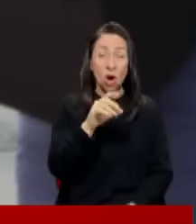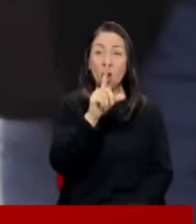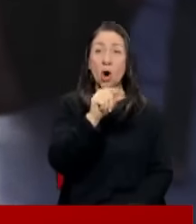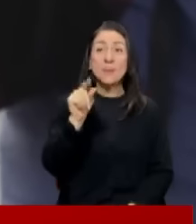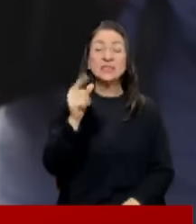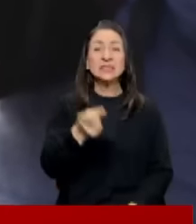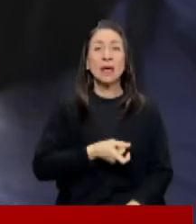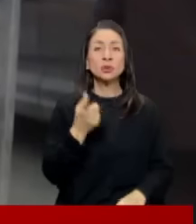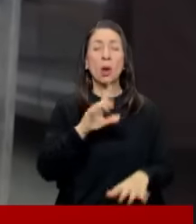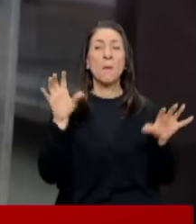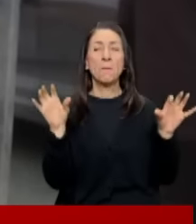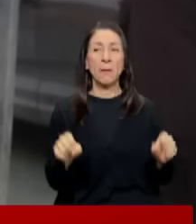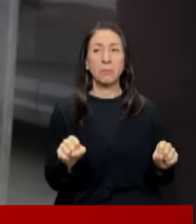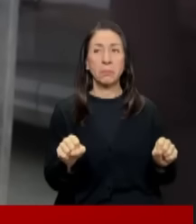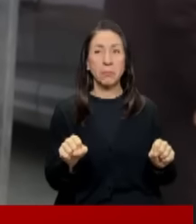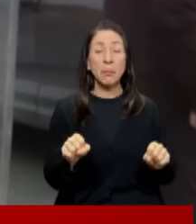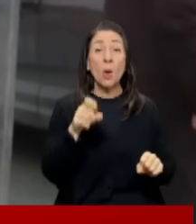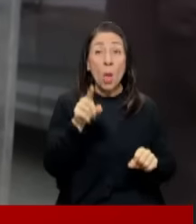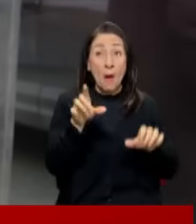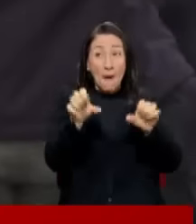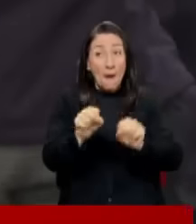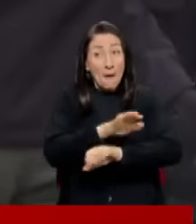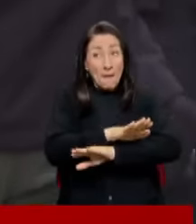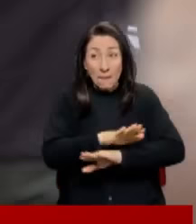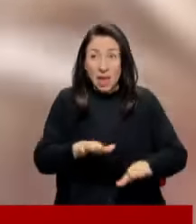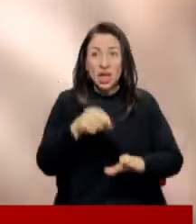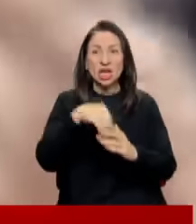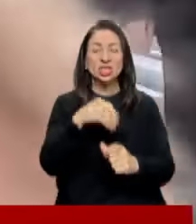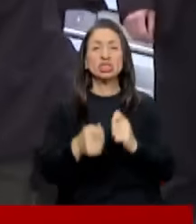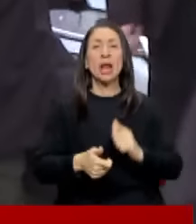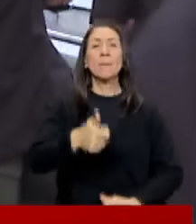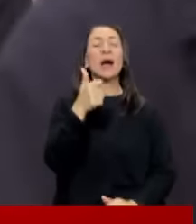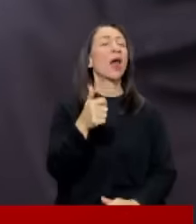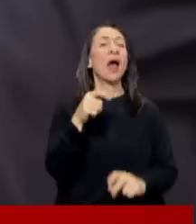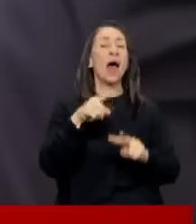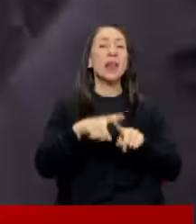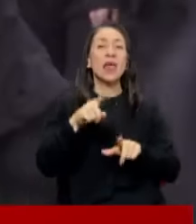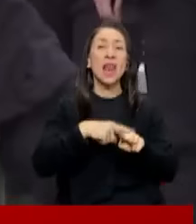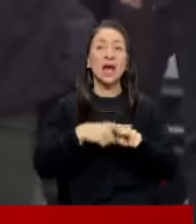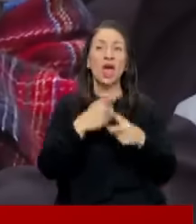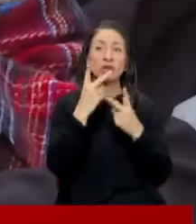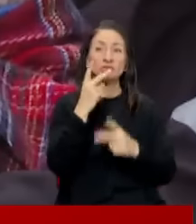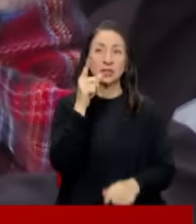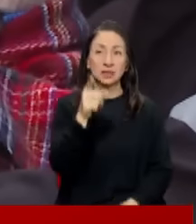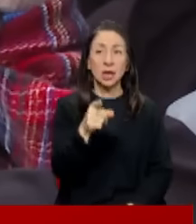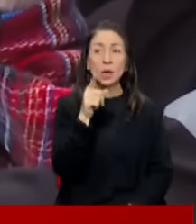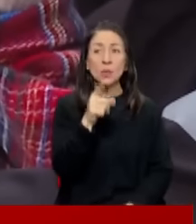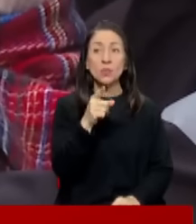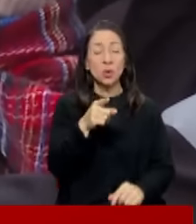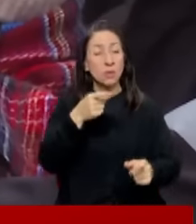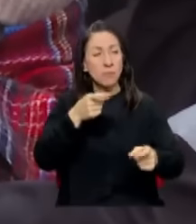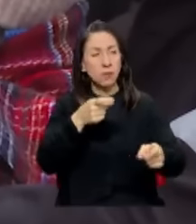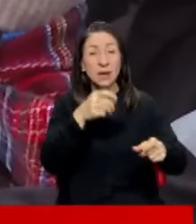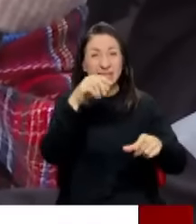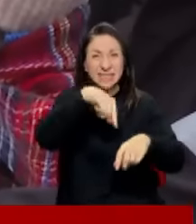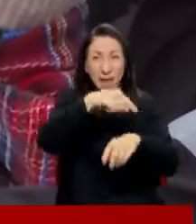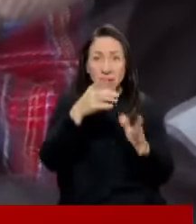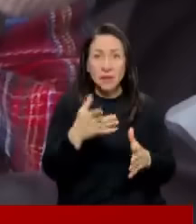11 saat sonra yakalandı. Onların yakalandığını İçişleri Bakanı Ali Yerlikaya açıkladı. Bu saldırı